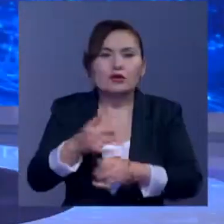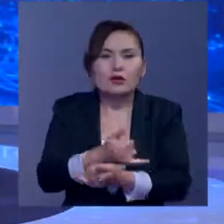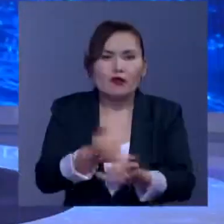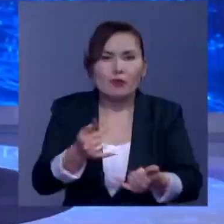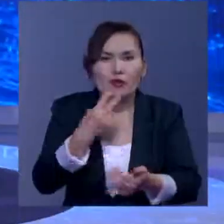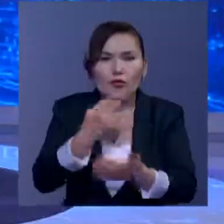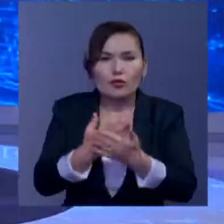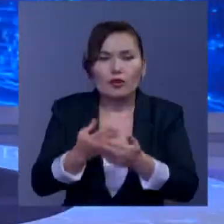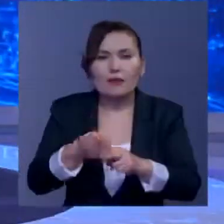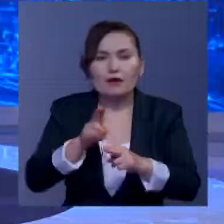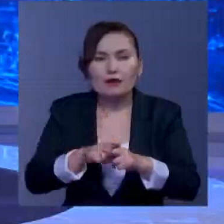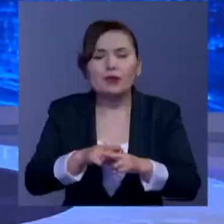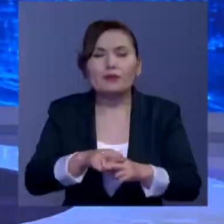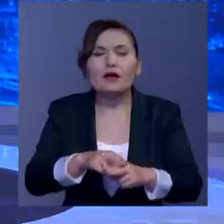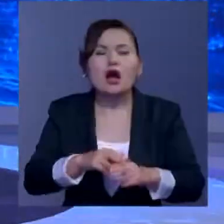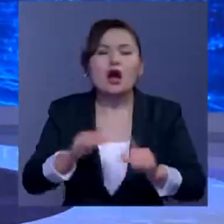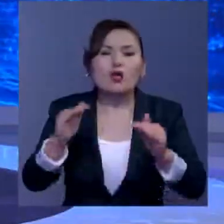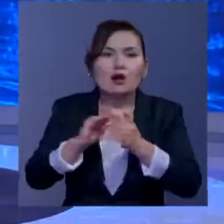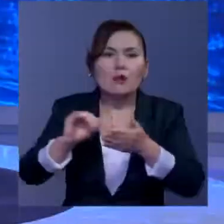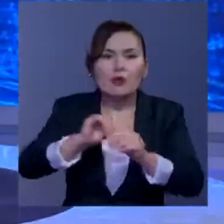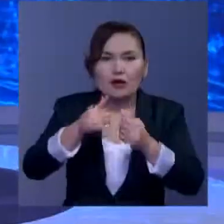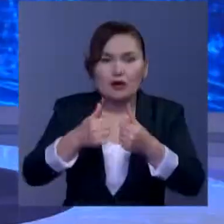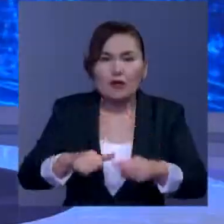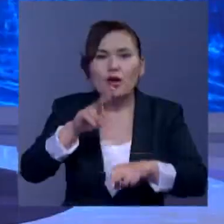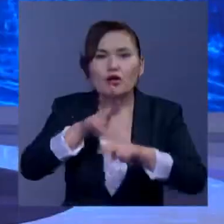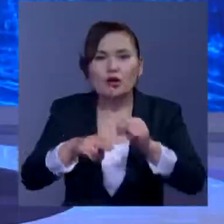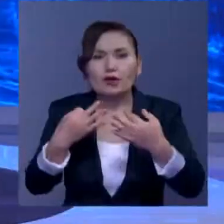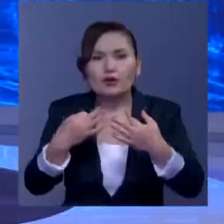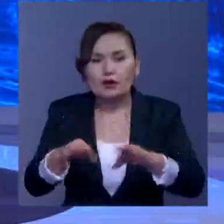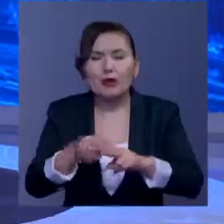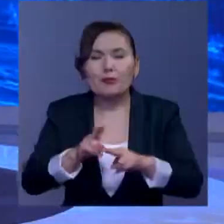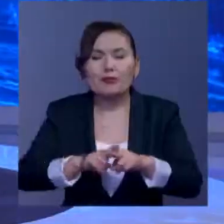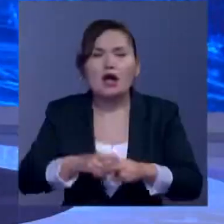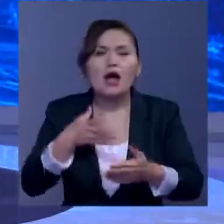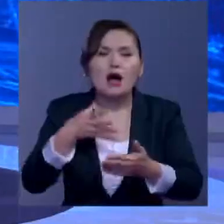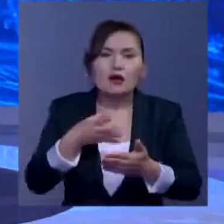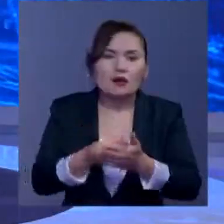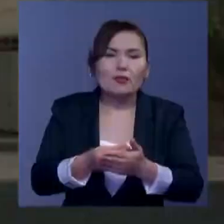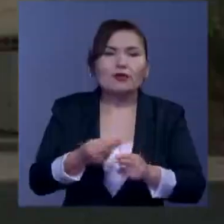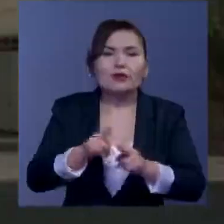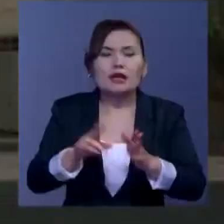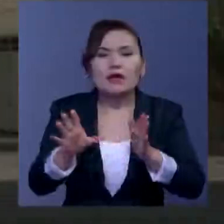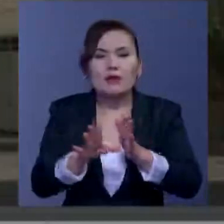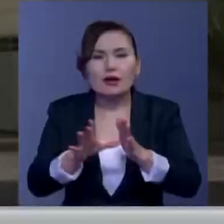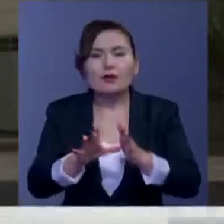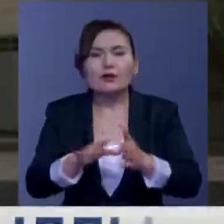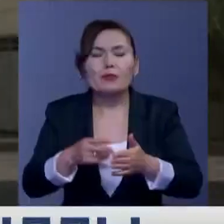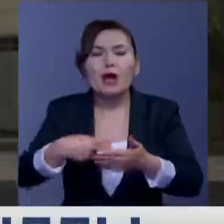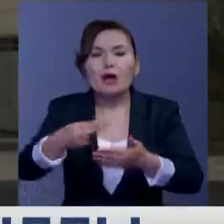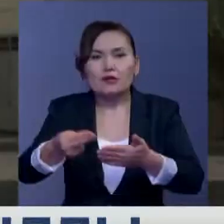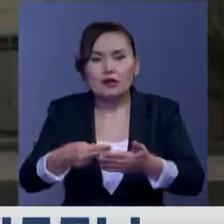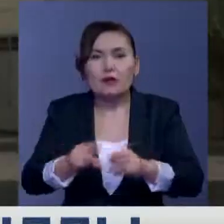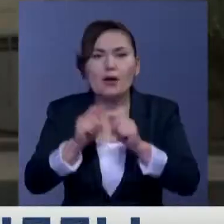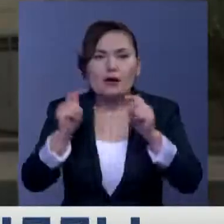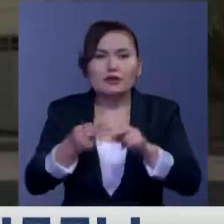түрін көрсетеді. Оның ішінде жылжымайтын мүлікті рәсімдеу, құрылысқа рұқсат алу, әлеуметтік төлемдерді тағайындау, электрондық цифрлық қолтаңба